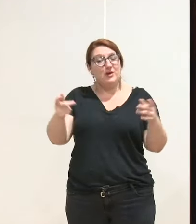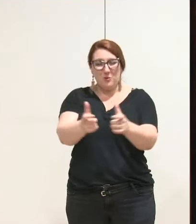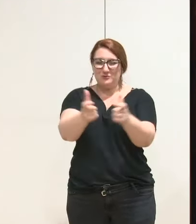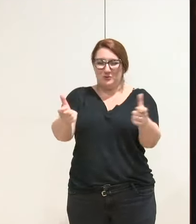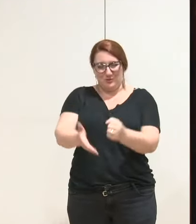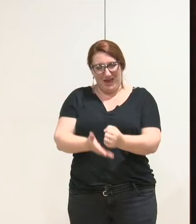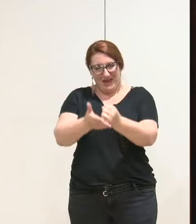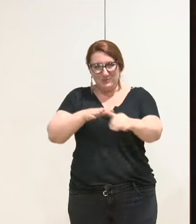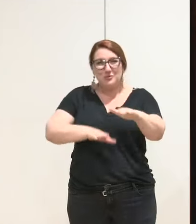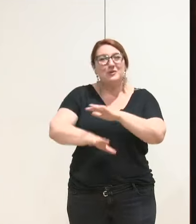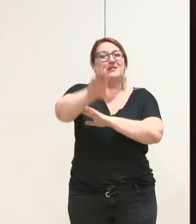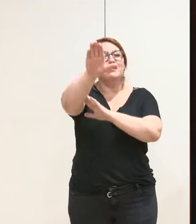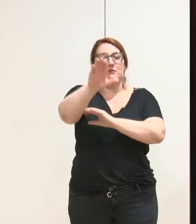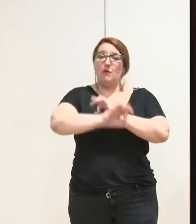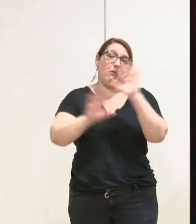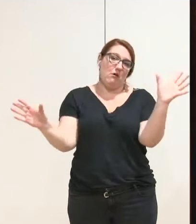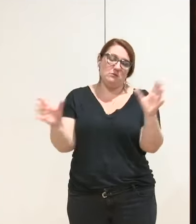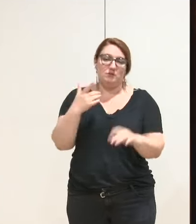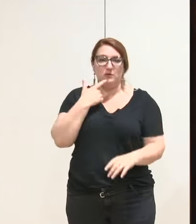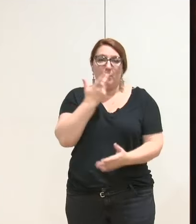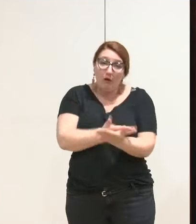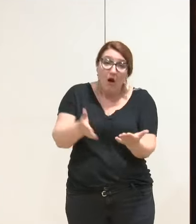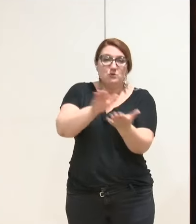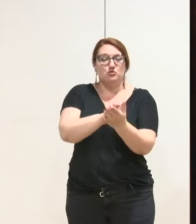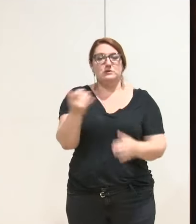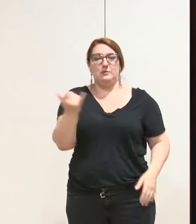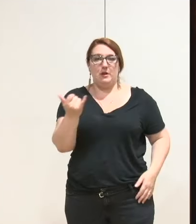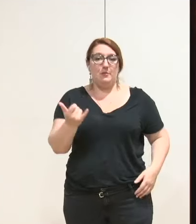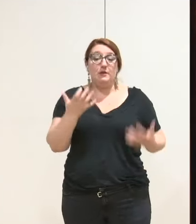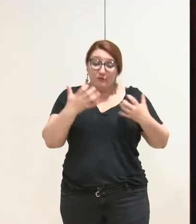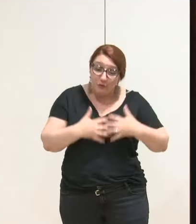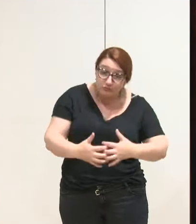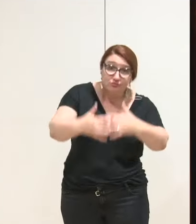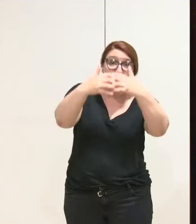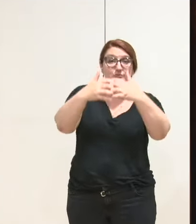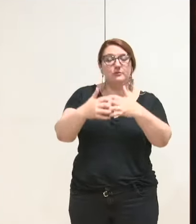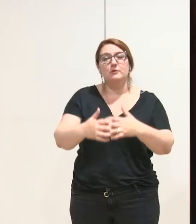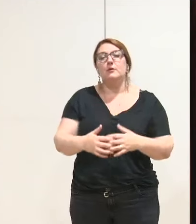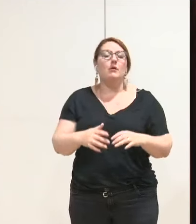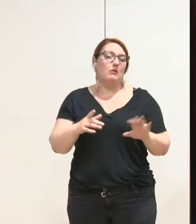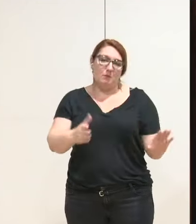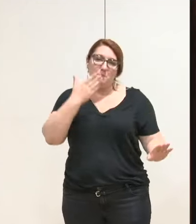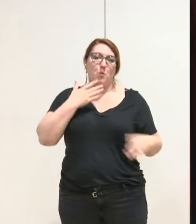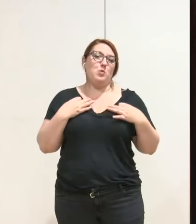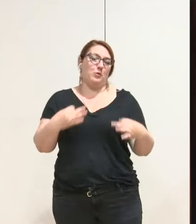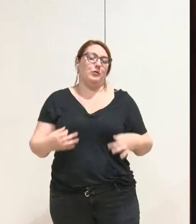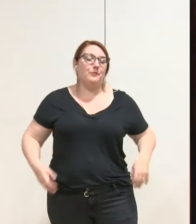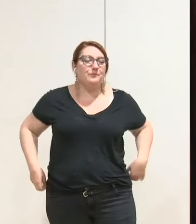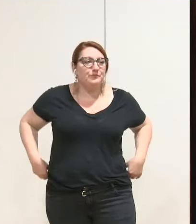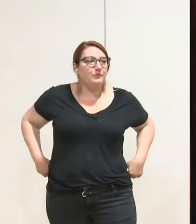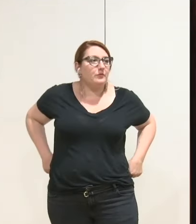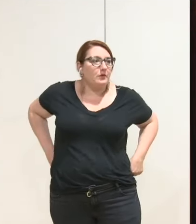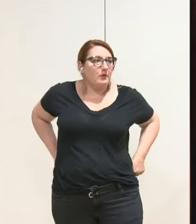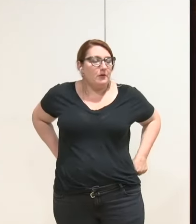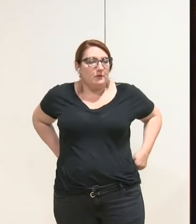donc n'en rajoutons pas si nous voulons lui donner une chance de rebond et un calendrier que nous connaissons depuis au